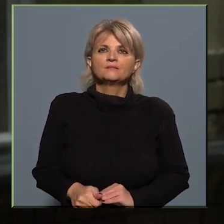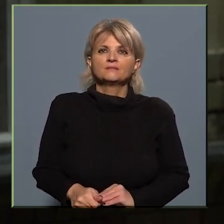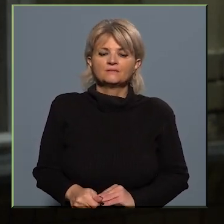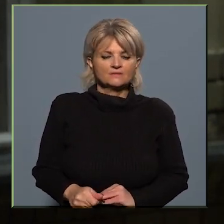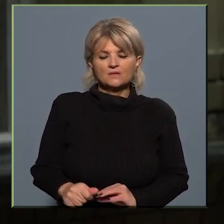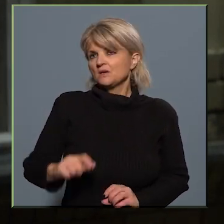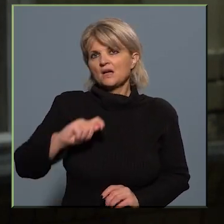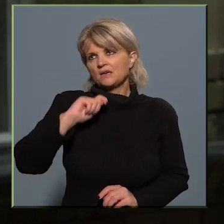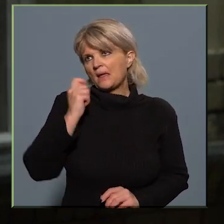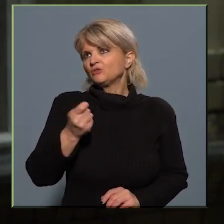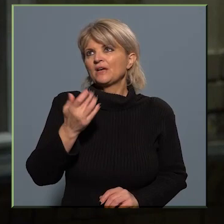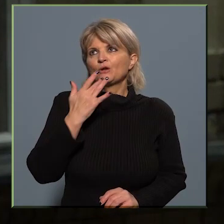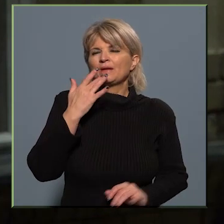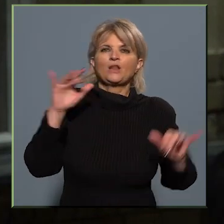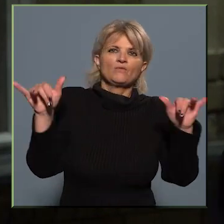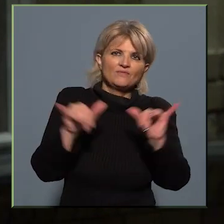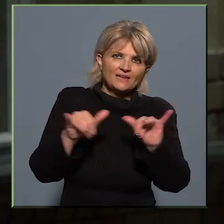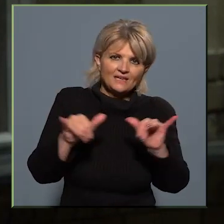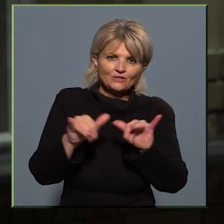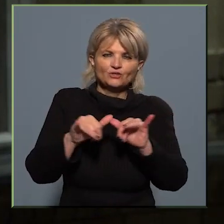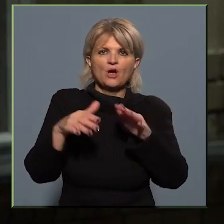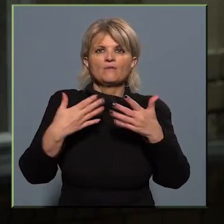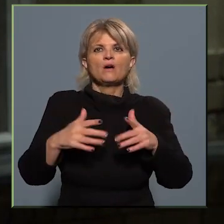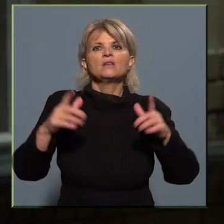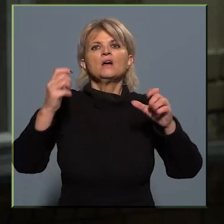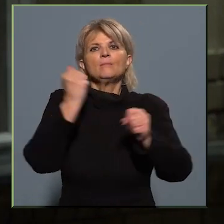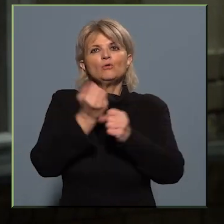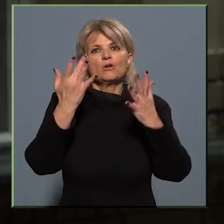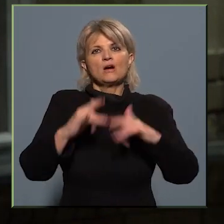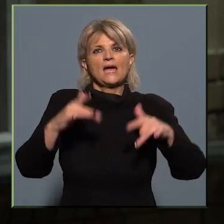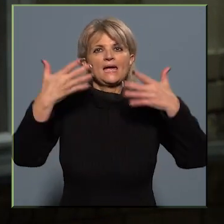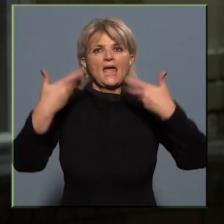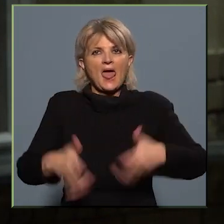Nem sikerül a vizsga. Elveszítem az állásomat.